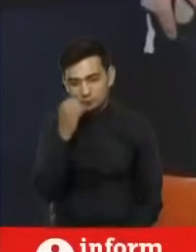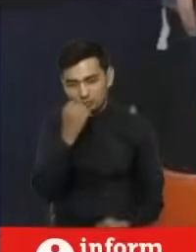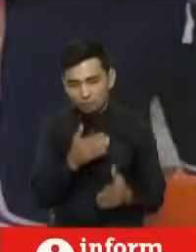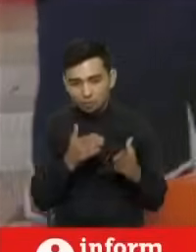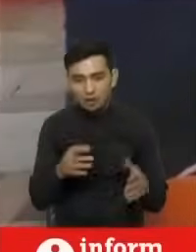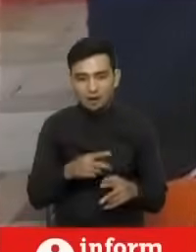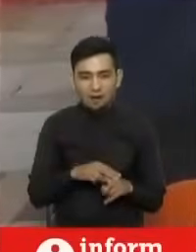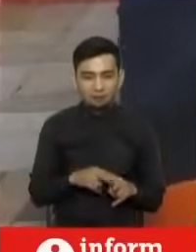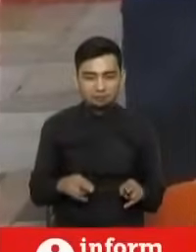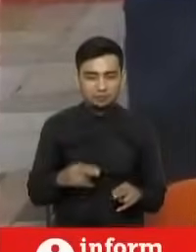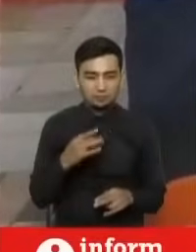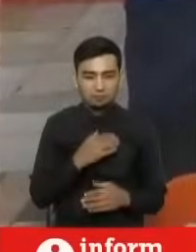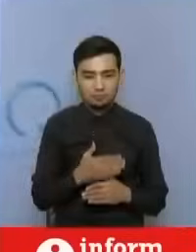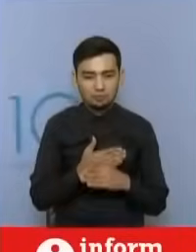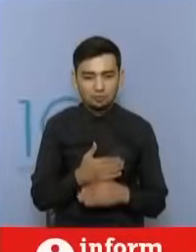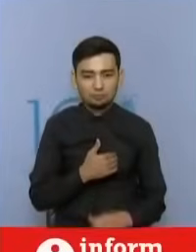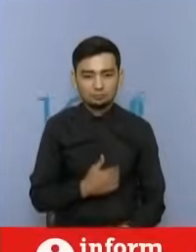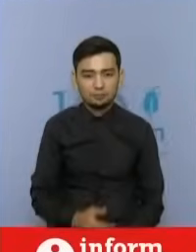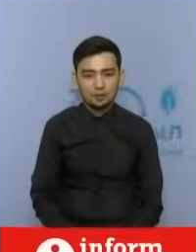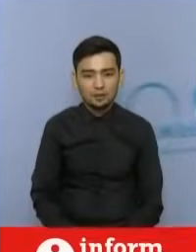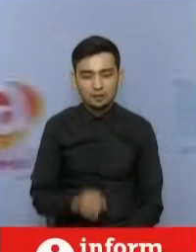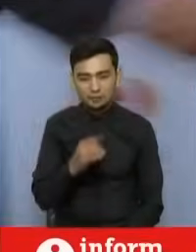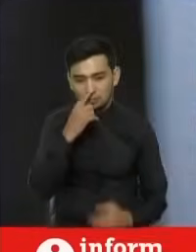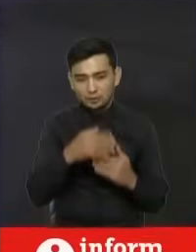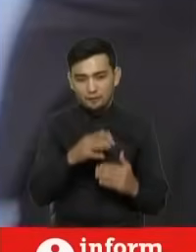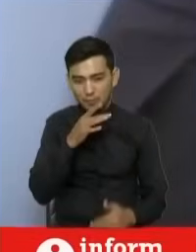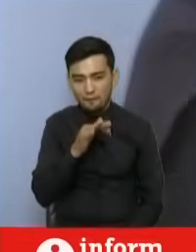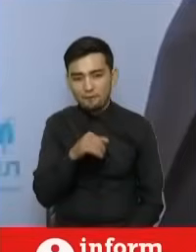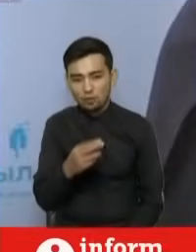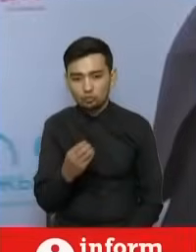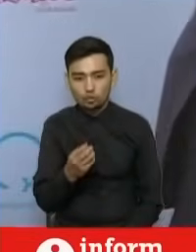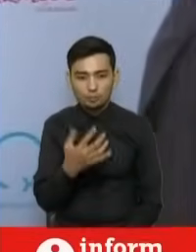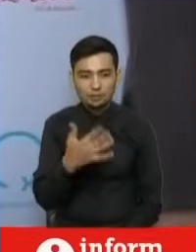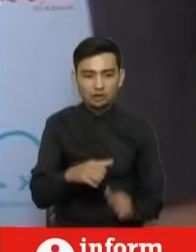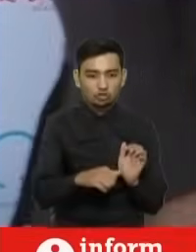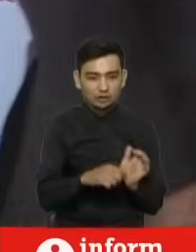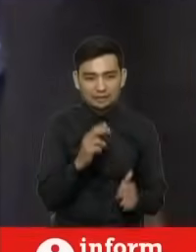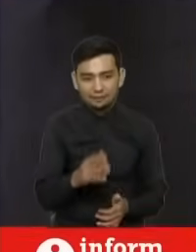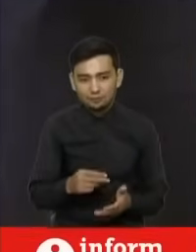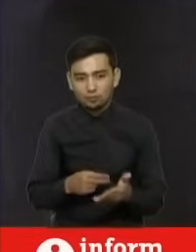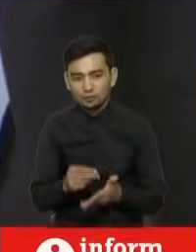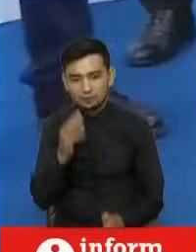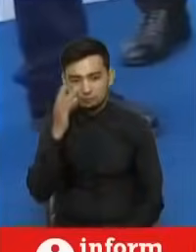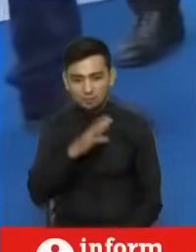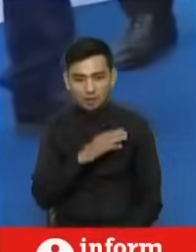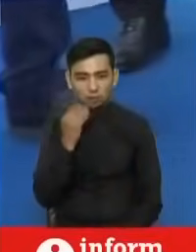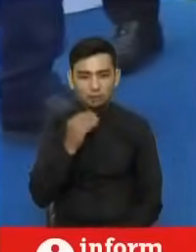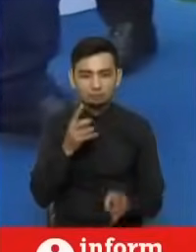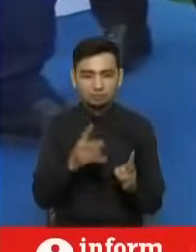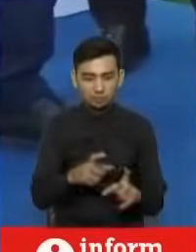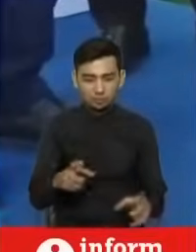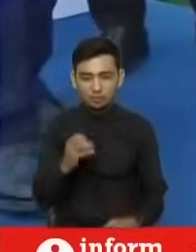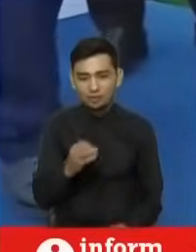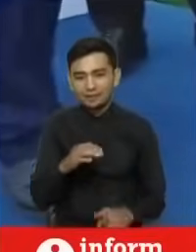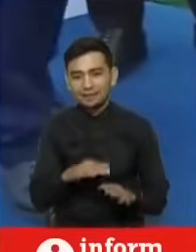таких граждан. В ближайшее время фонд планирует приобрести еще 56 квартир для пострадавших актюбинцев. Кроме того, в